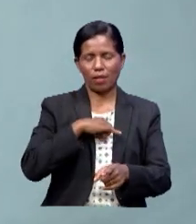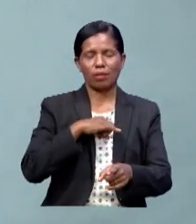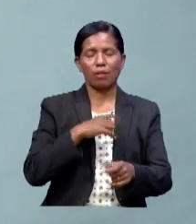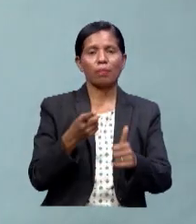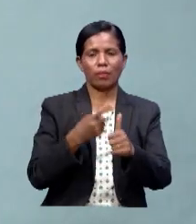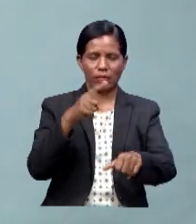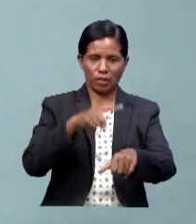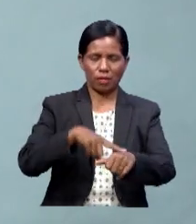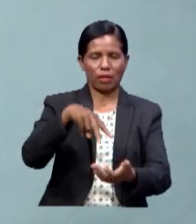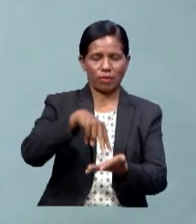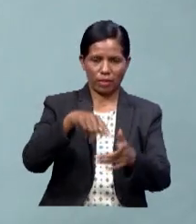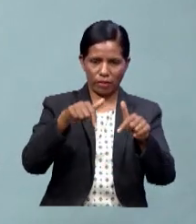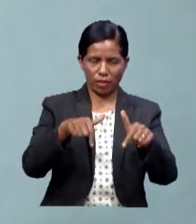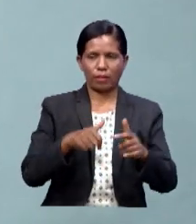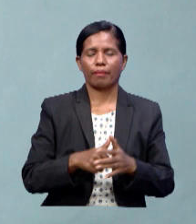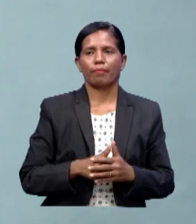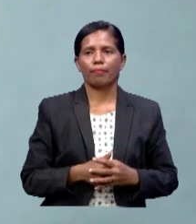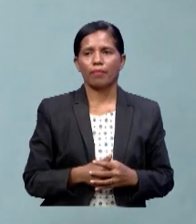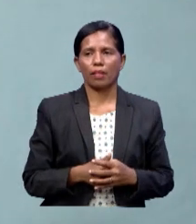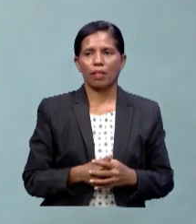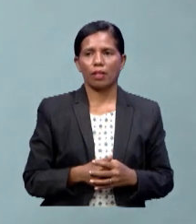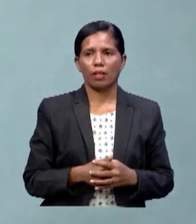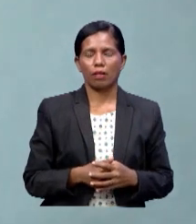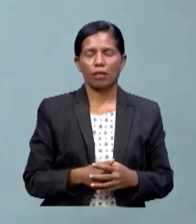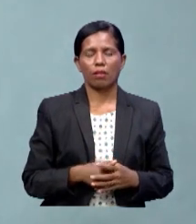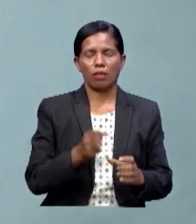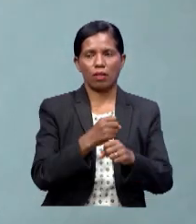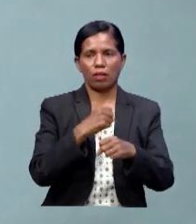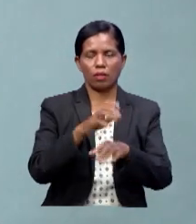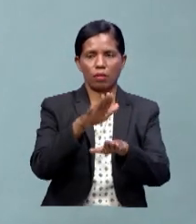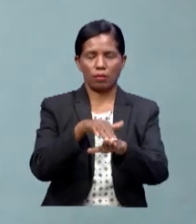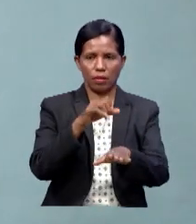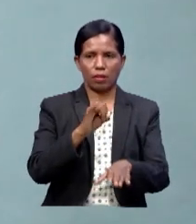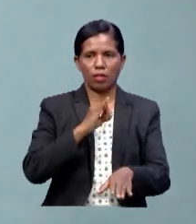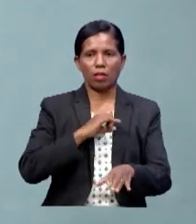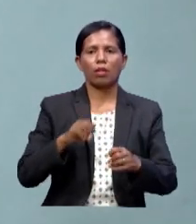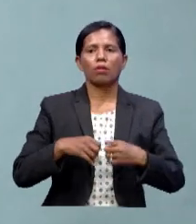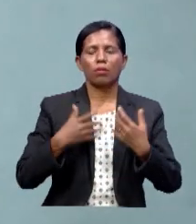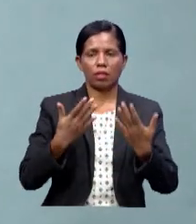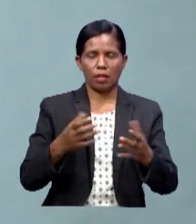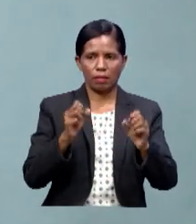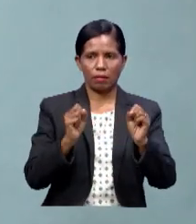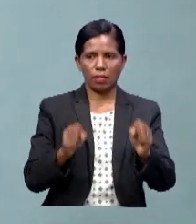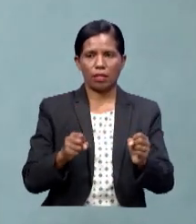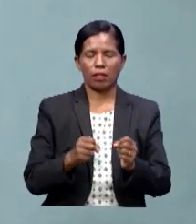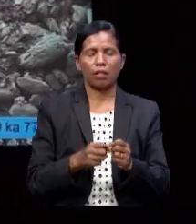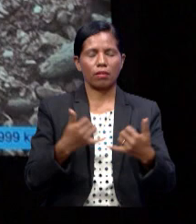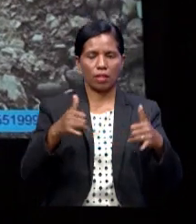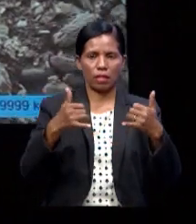Tambah, oh, dari kuliah dari bulan awal, insya Allah dengan hari merah film ini